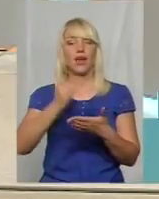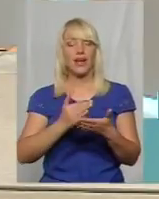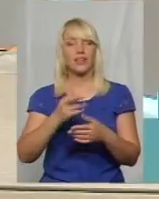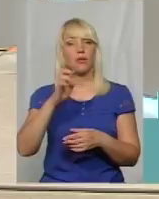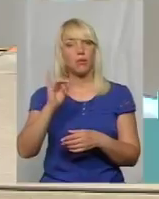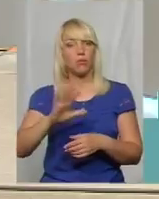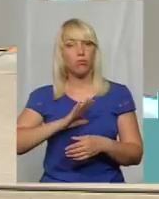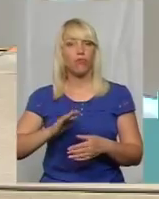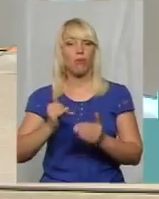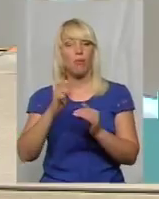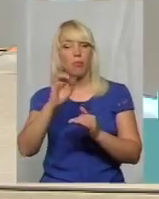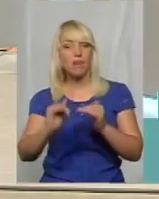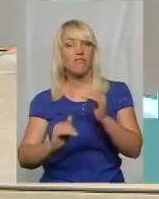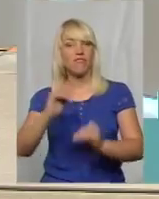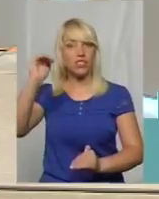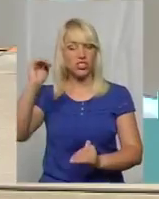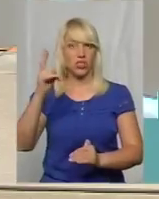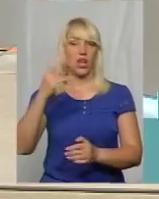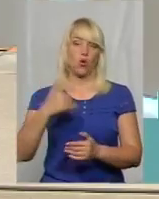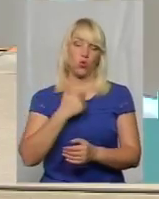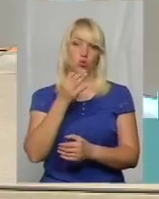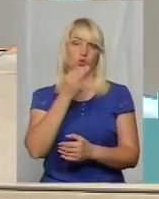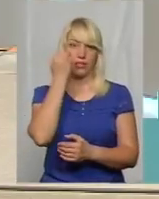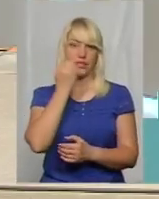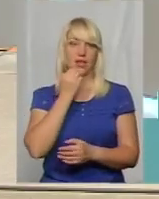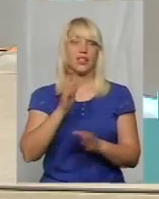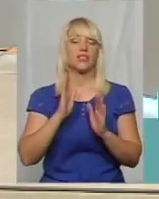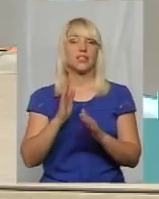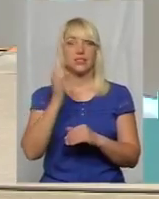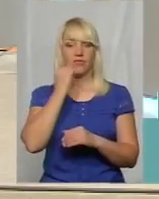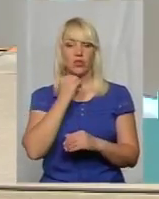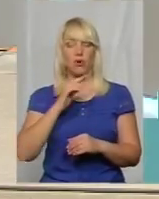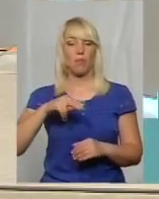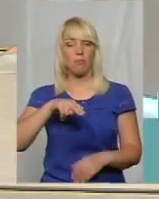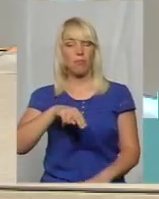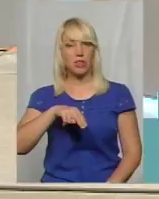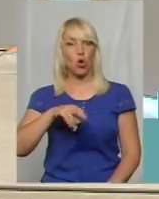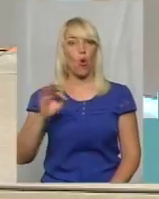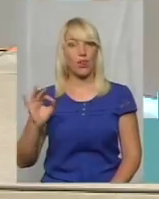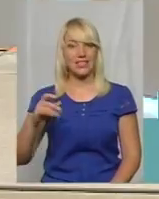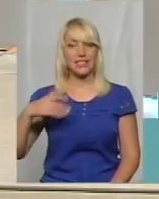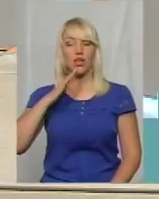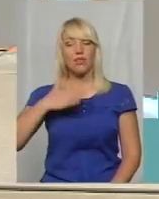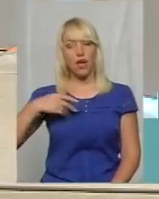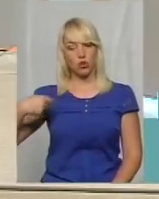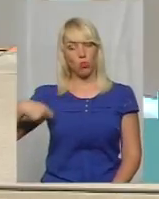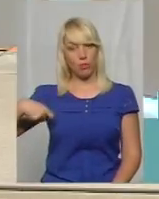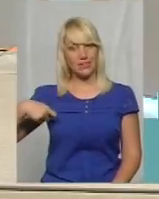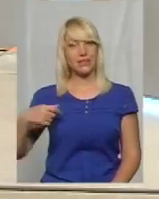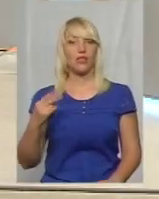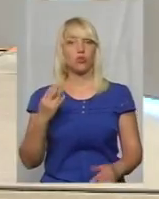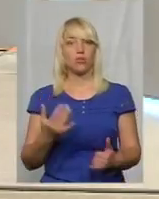вищий. І я вам хочу сказати, що завдяки тільки Петру Олексійовичу, нашому президенту, сьогодні на належному